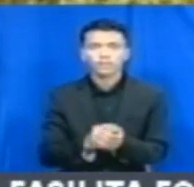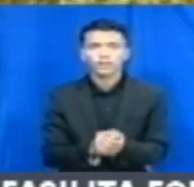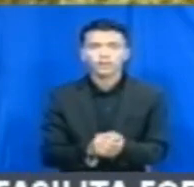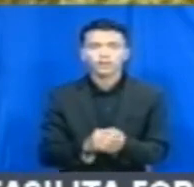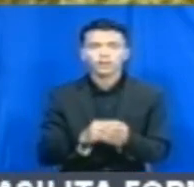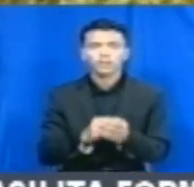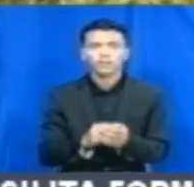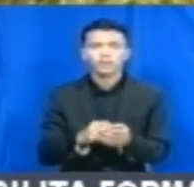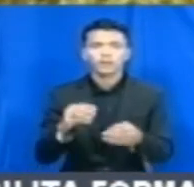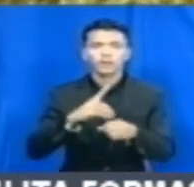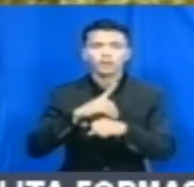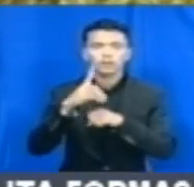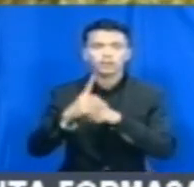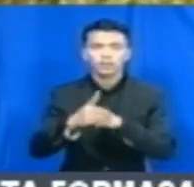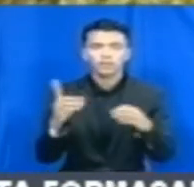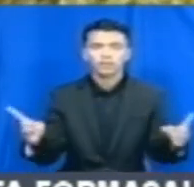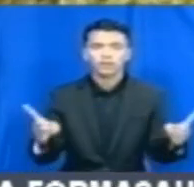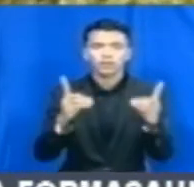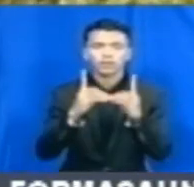kalamidade ja. Ja patro ne na kontesan tambang.